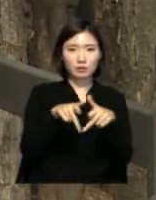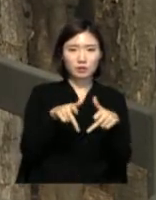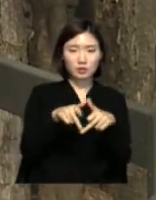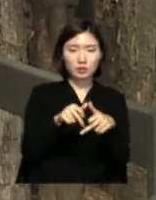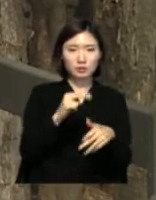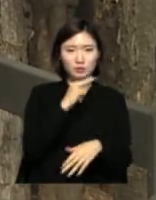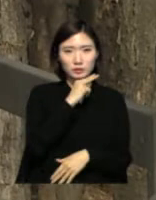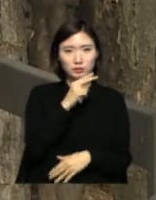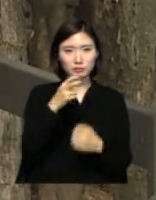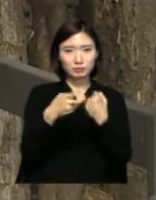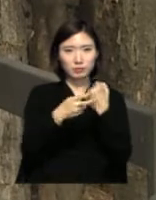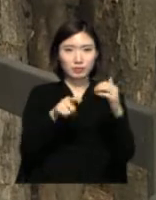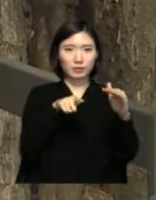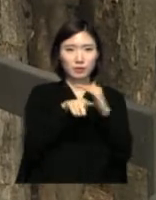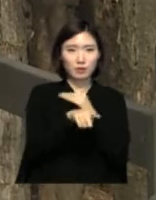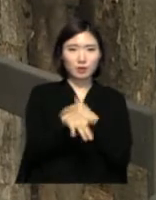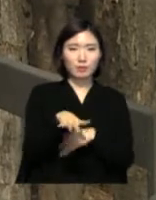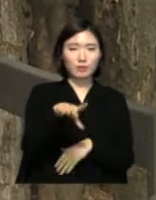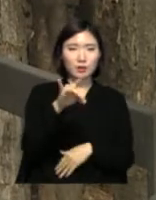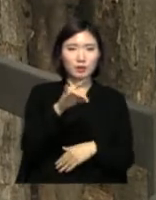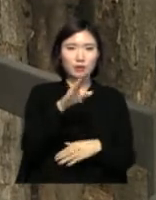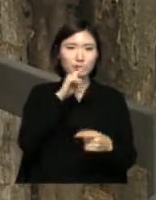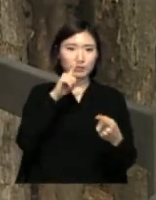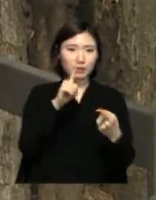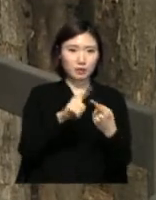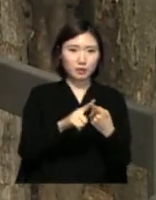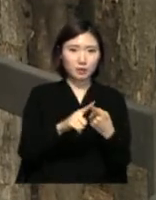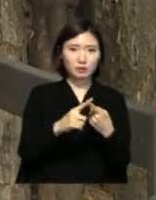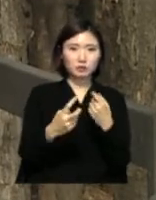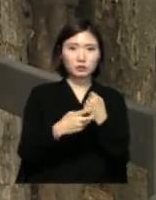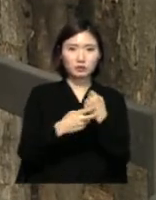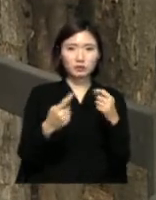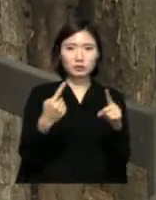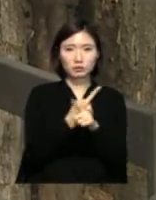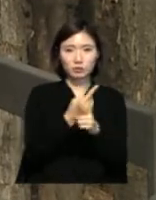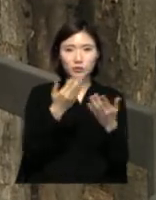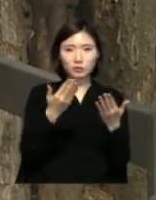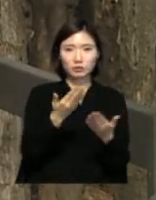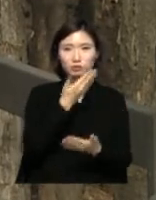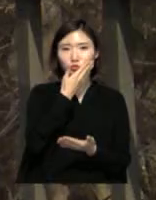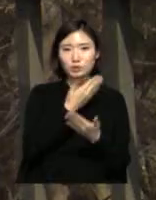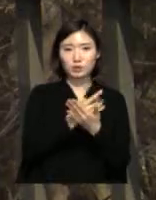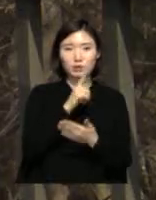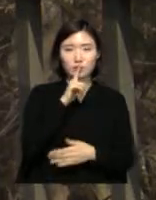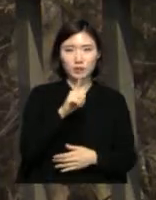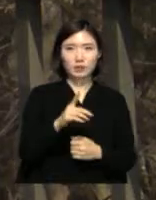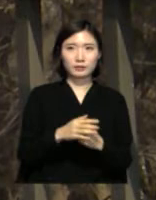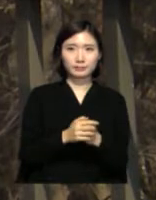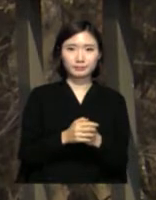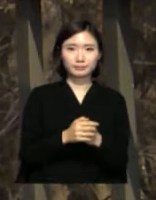의심해보고 병원을 찾아가 조기에 알맞은 진단과 치료를 받는 것이 중요하다고